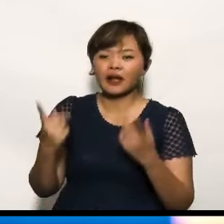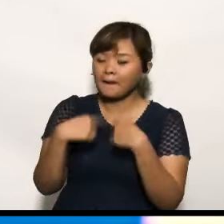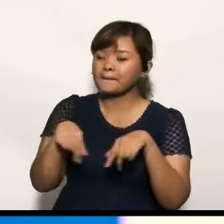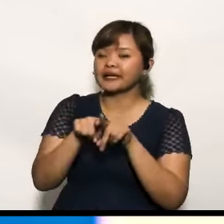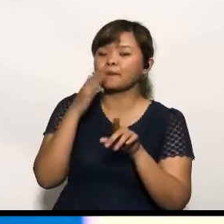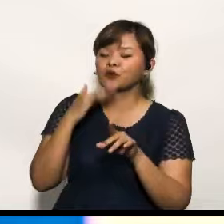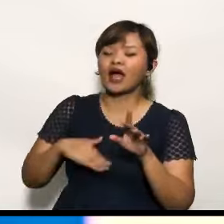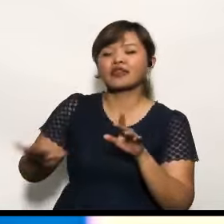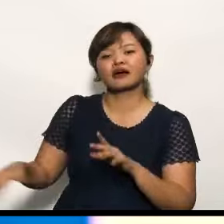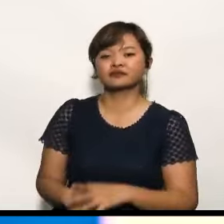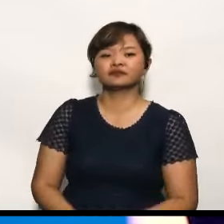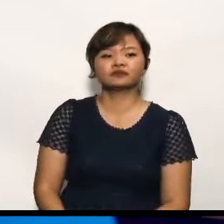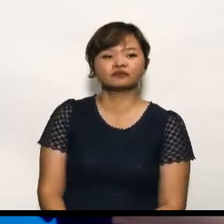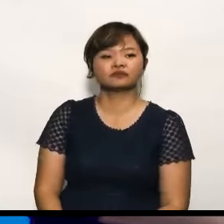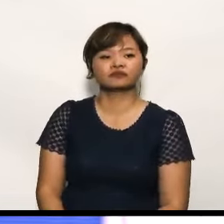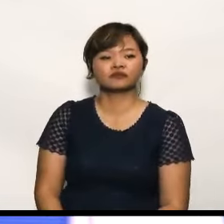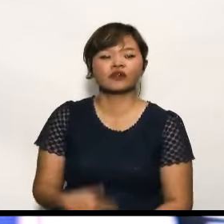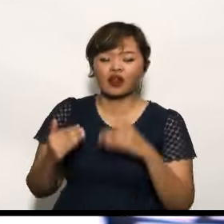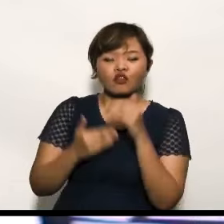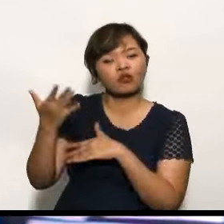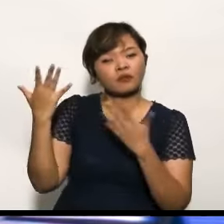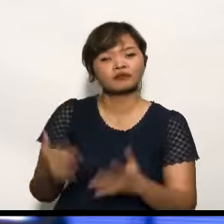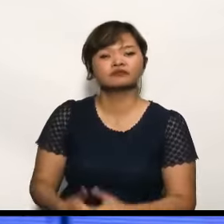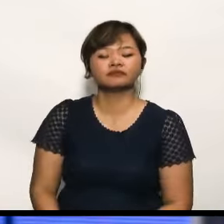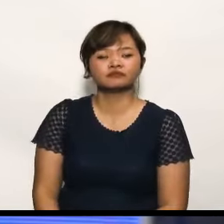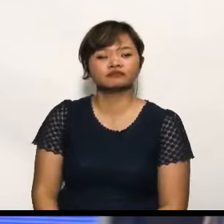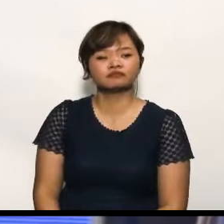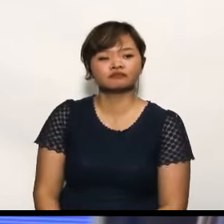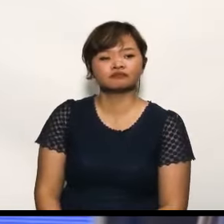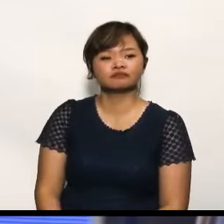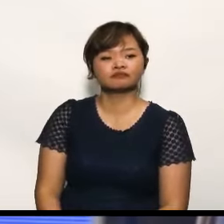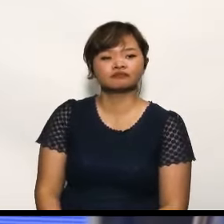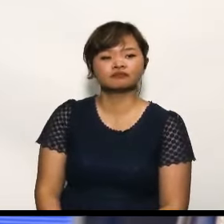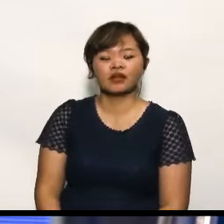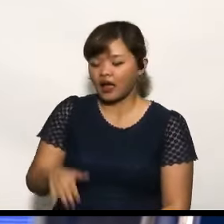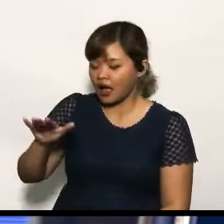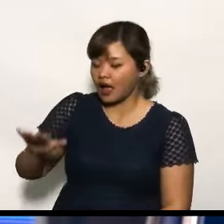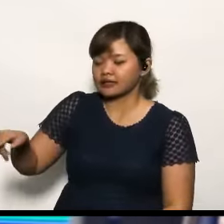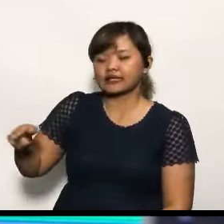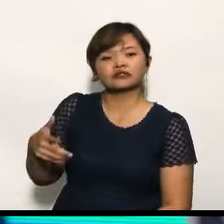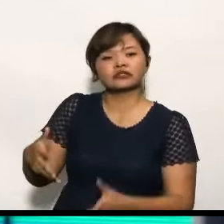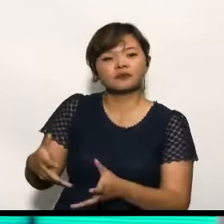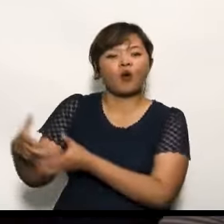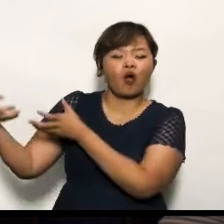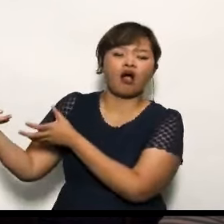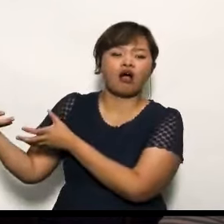Kawin punya anak. Habis itu ngapain lagi? anaknya dibawa